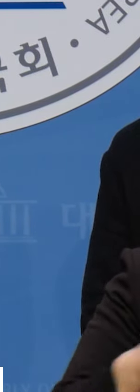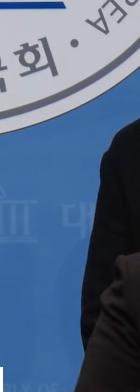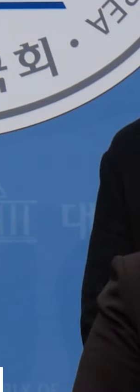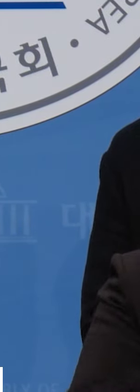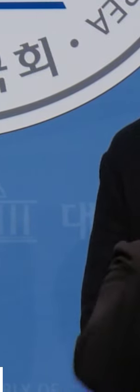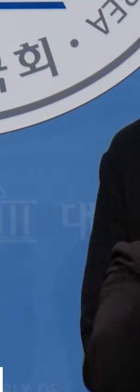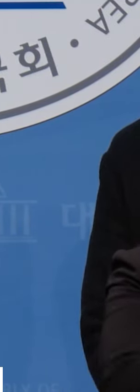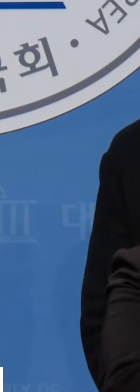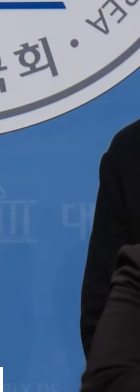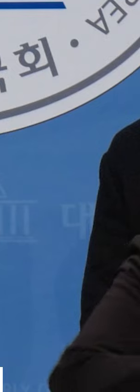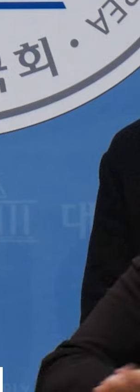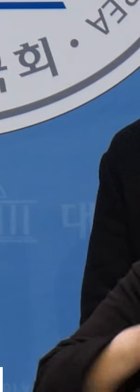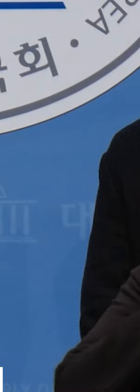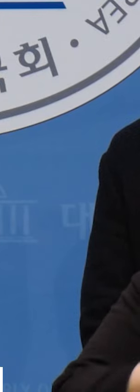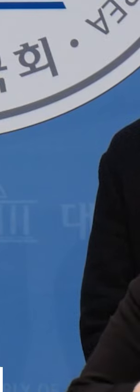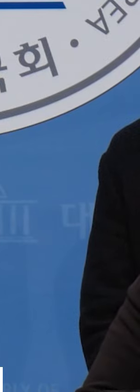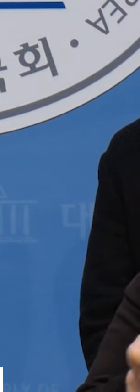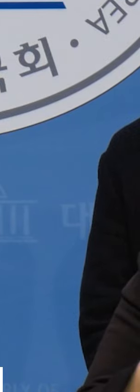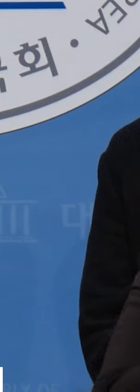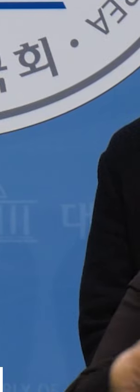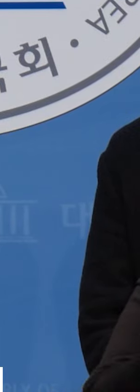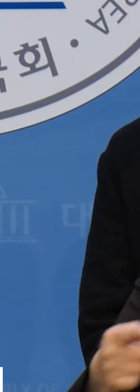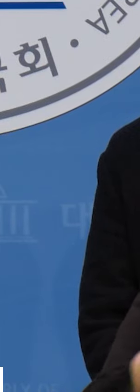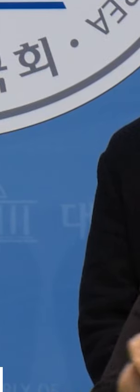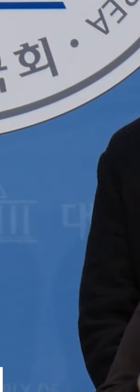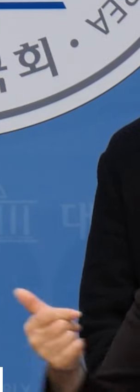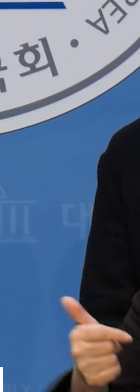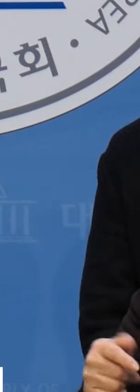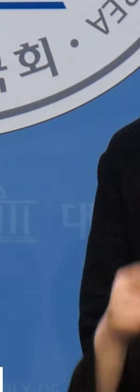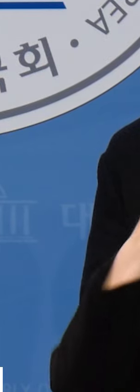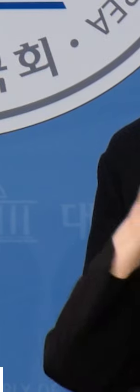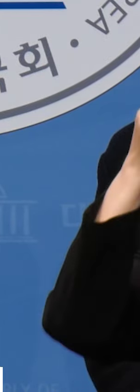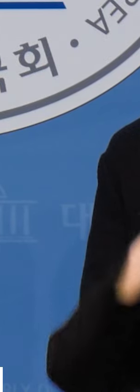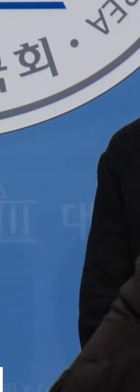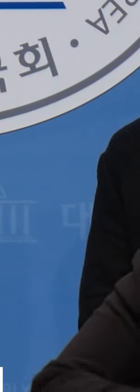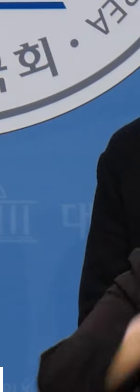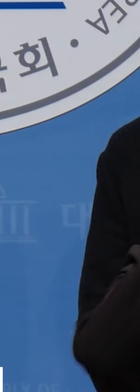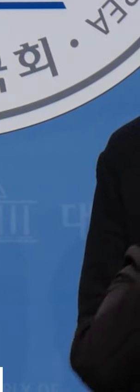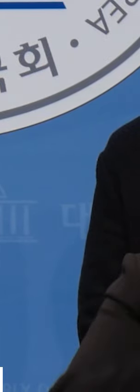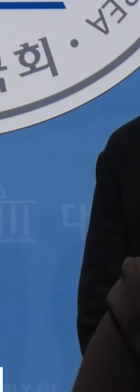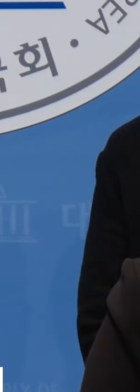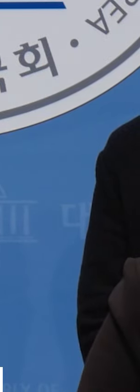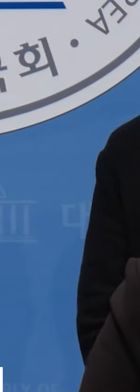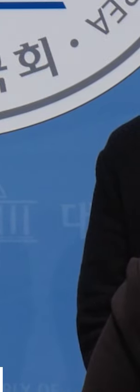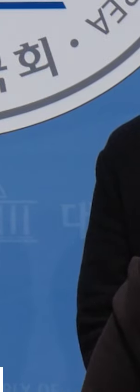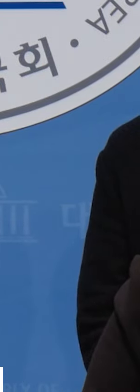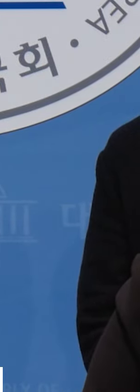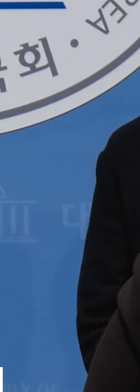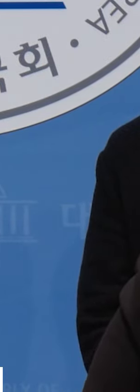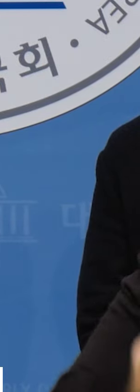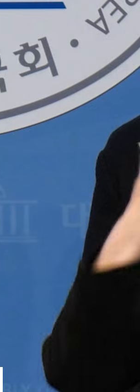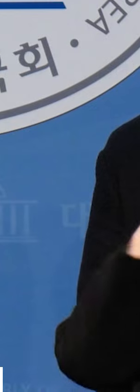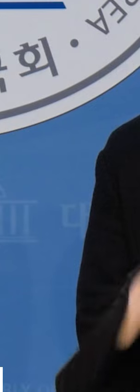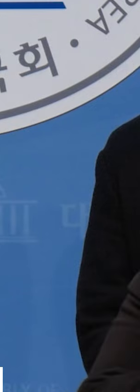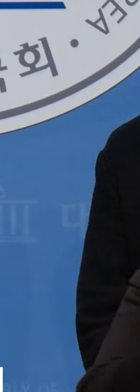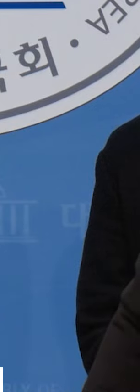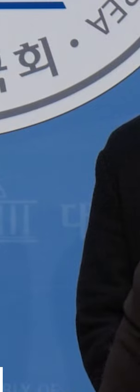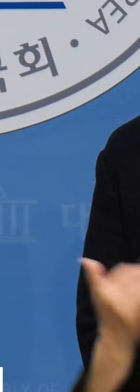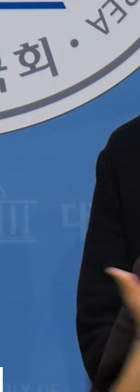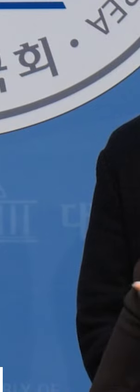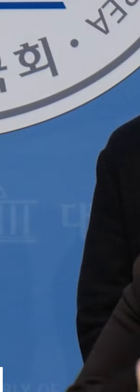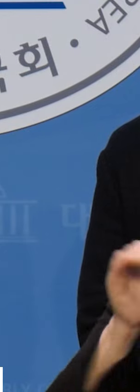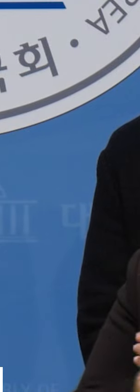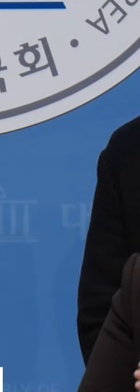전 대통령이 벌였던 참혹한 학살을 생생히 기억하고 있습니다. 누군가의 가족이자